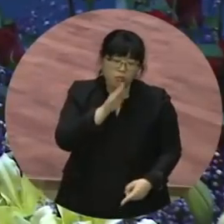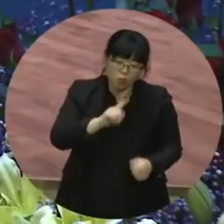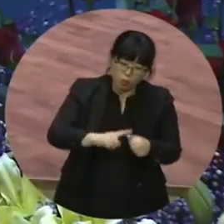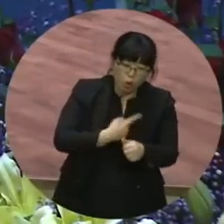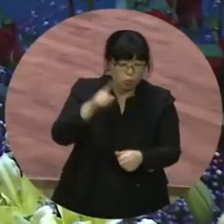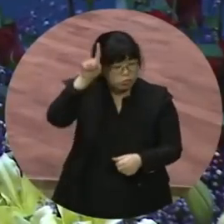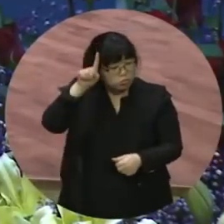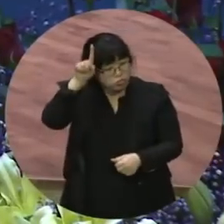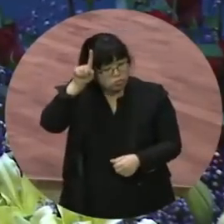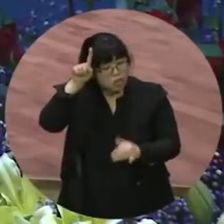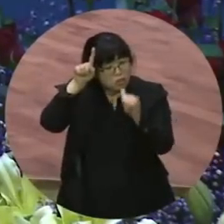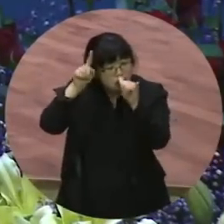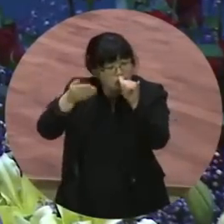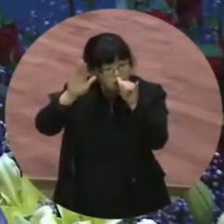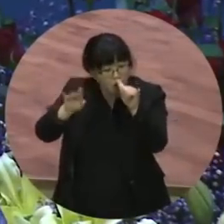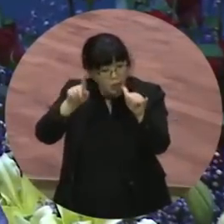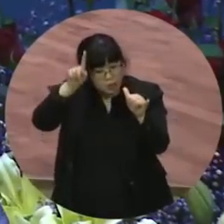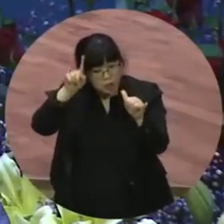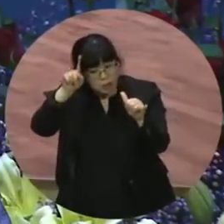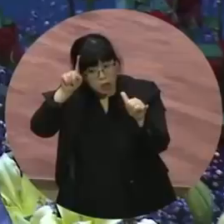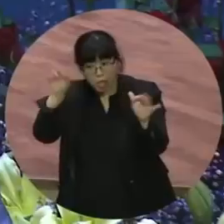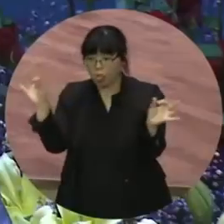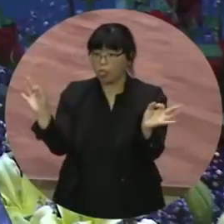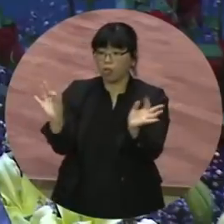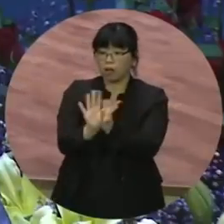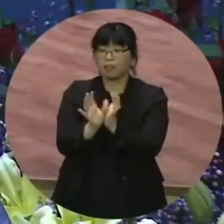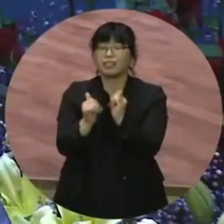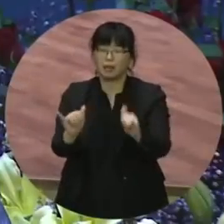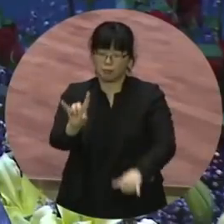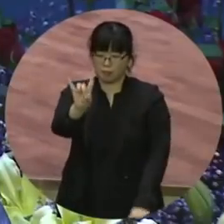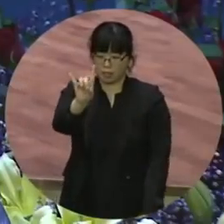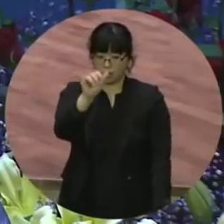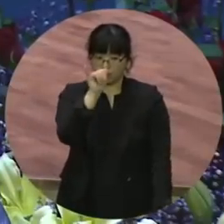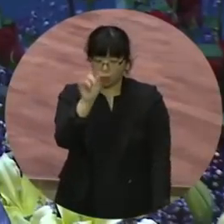아멘. 스트레스를 안 받는데 뭐 스트레스를.